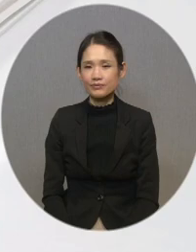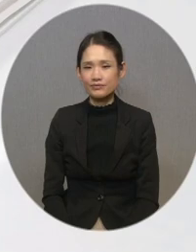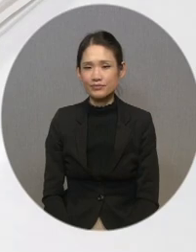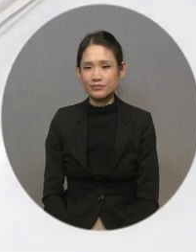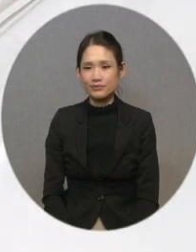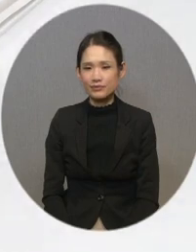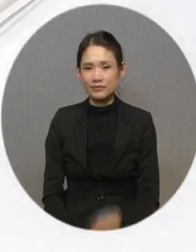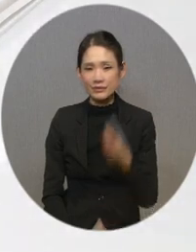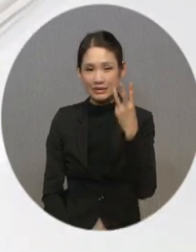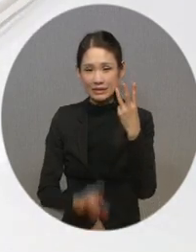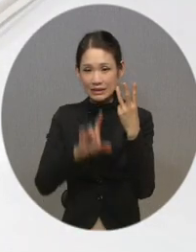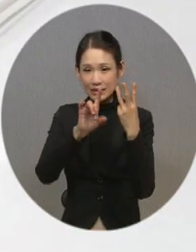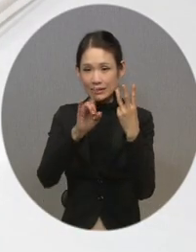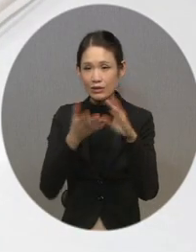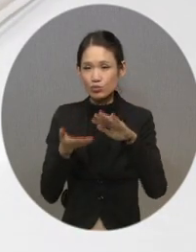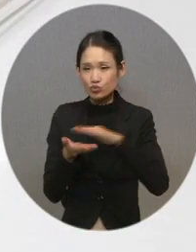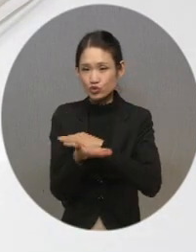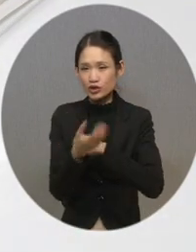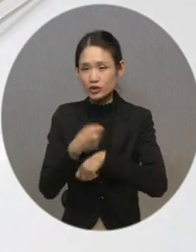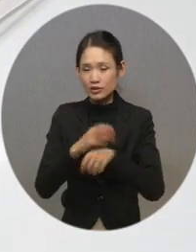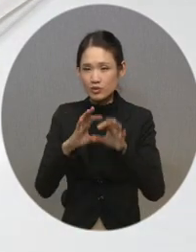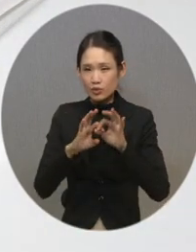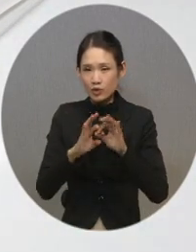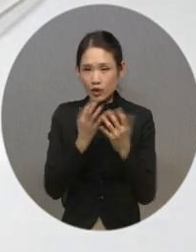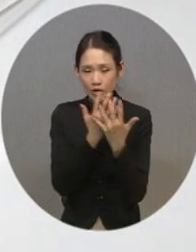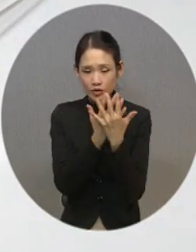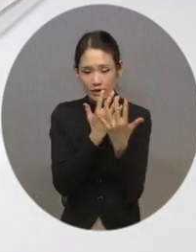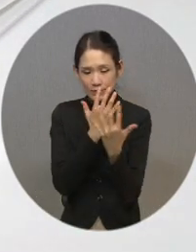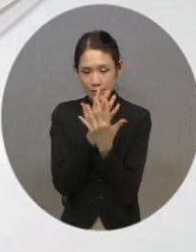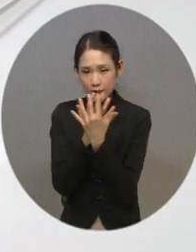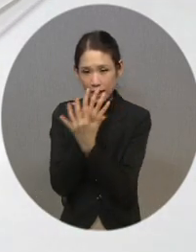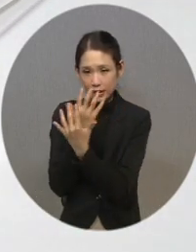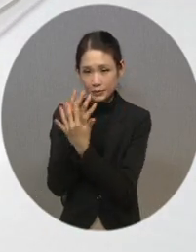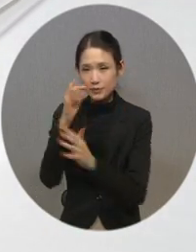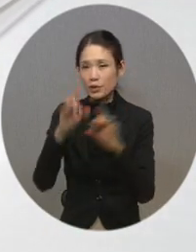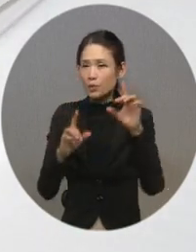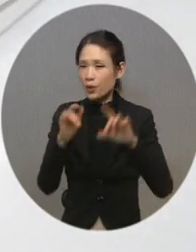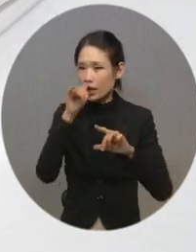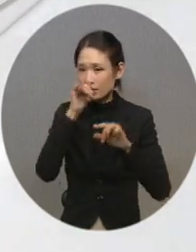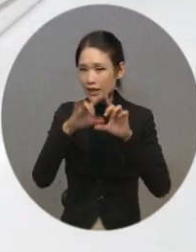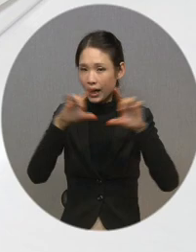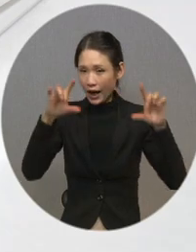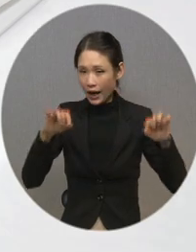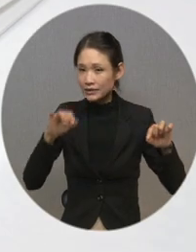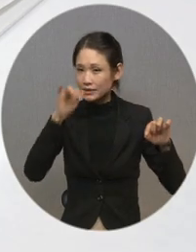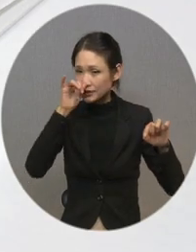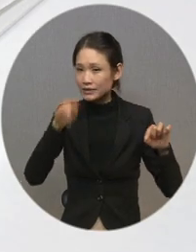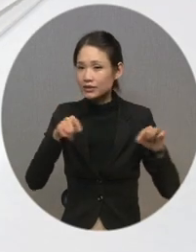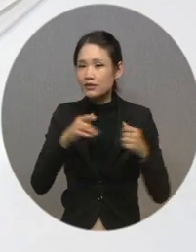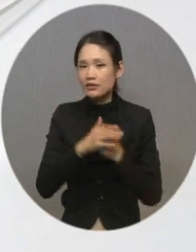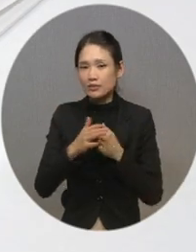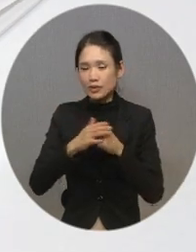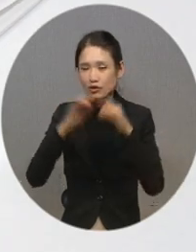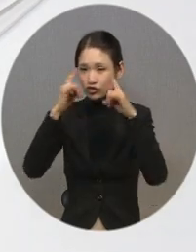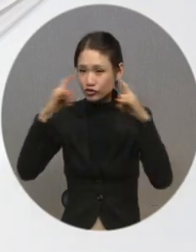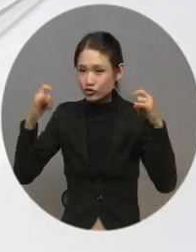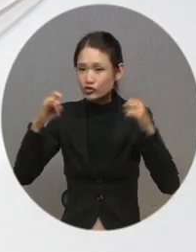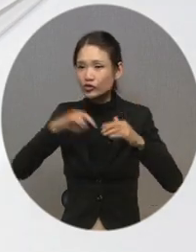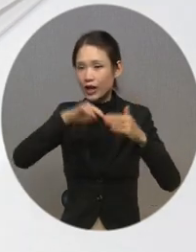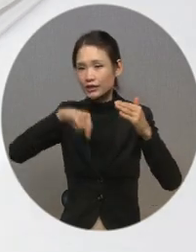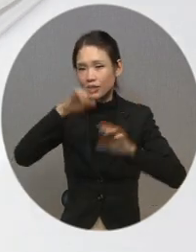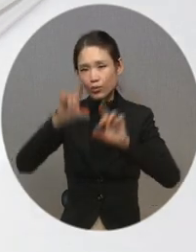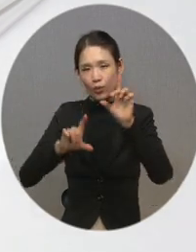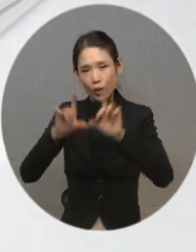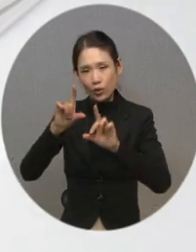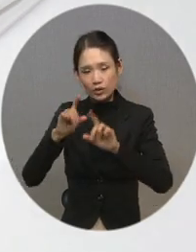3D 프린터를 활용해 경복궁의 형상을 입체적으로 표현한 이 카드는 시각장애인이 궁의 모습을 촉각으로